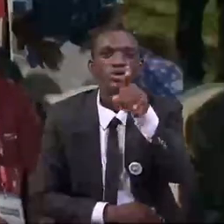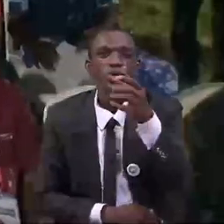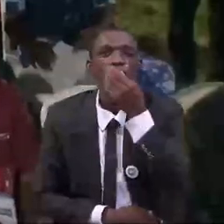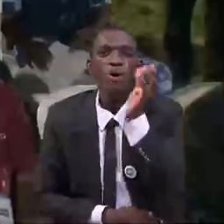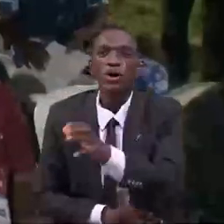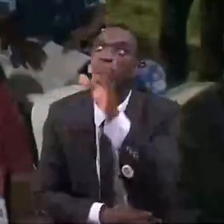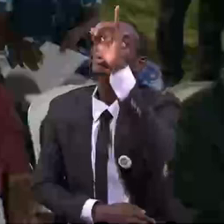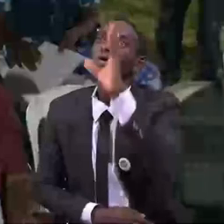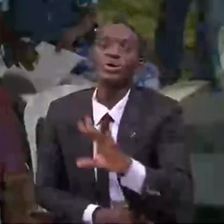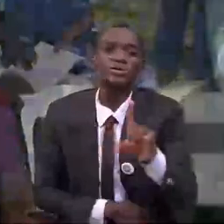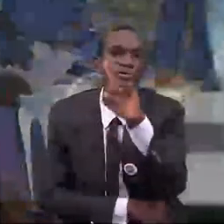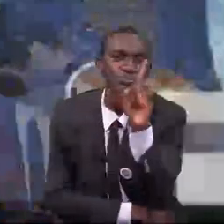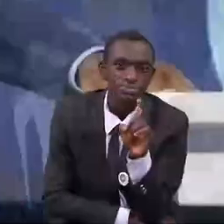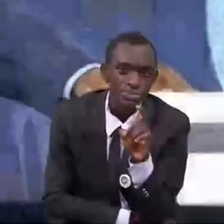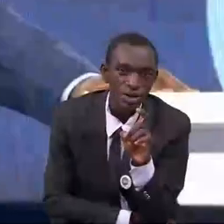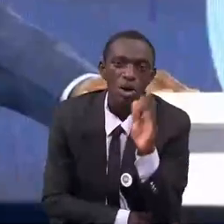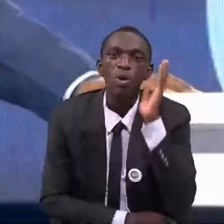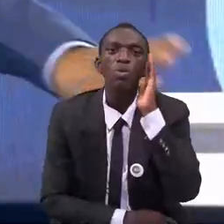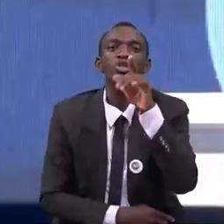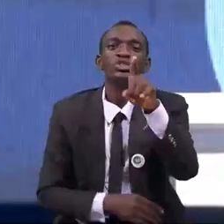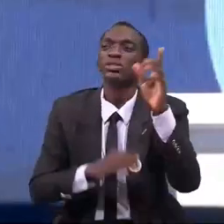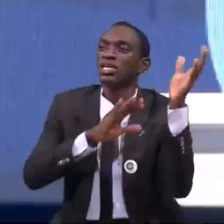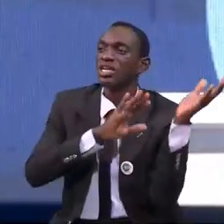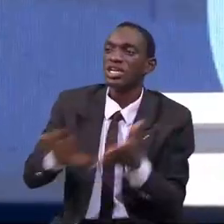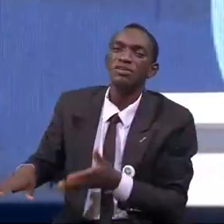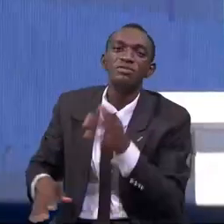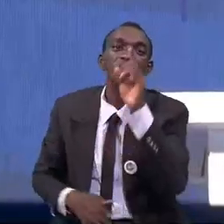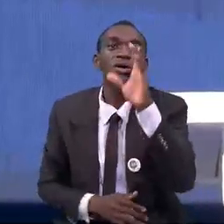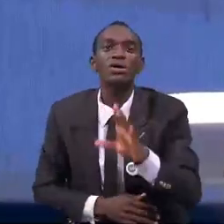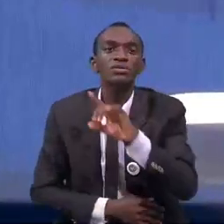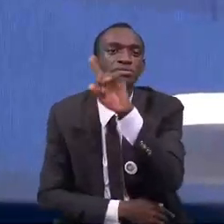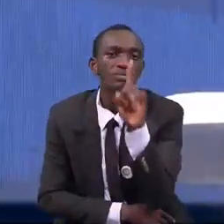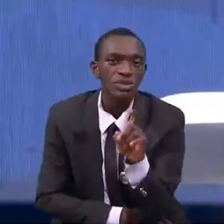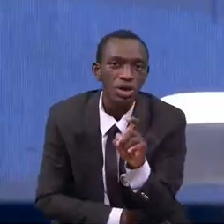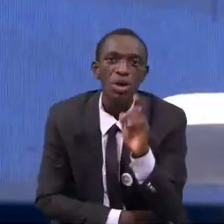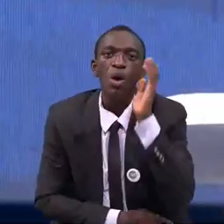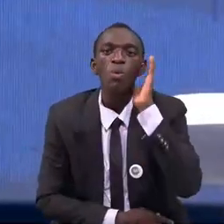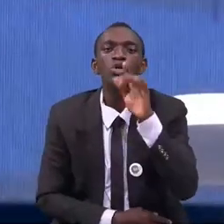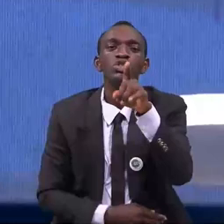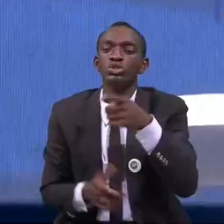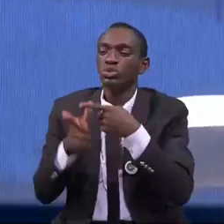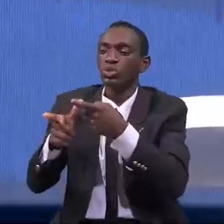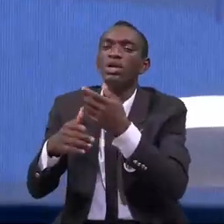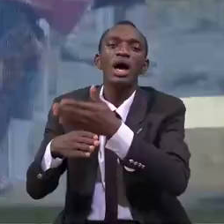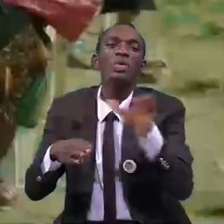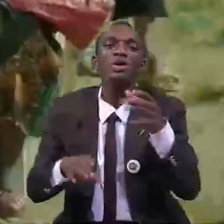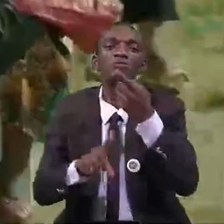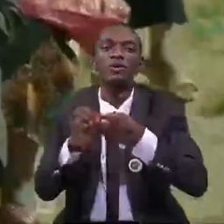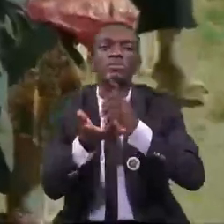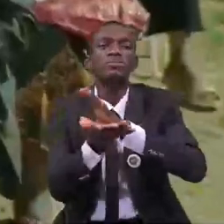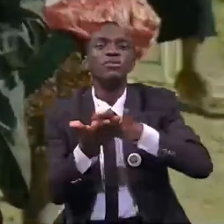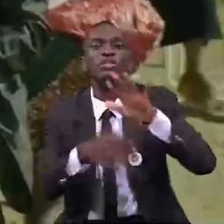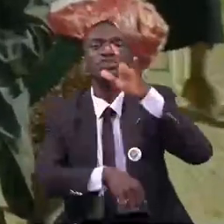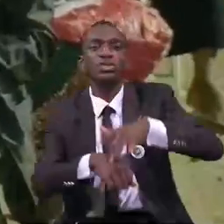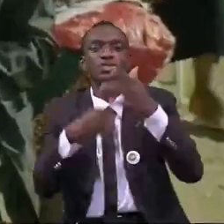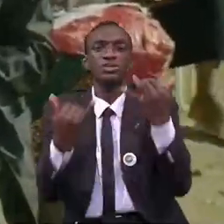maudir Dieu allez vous fuir allez vous fuir Dieu allezvous vous éloigner